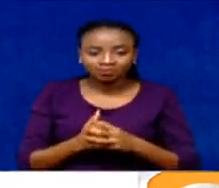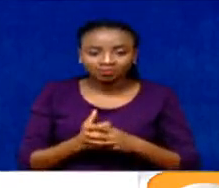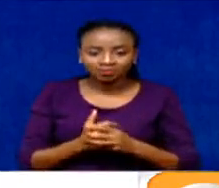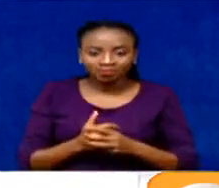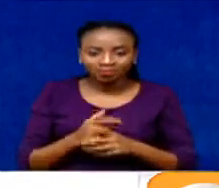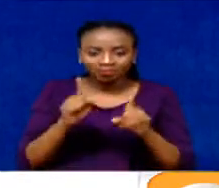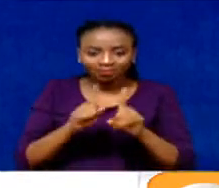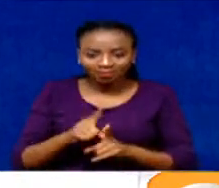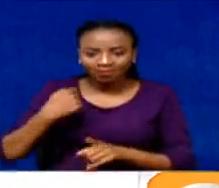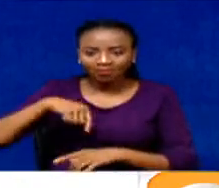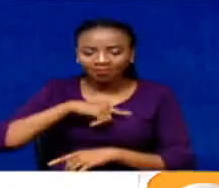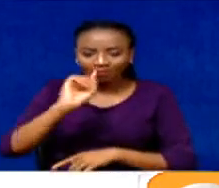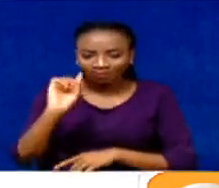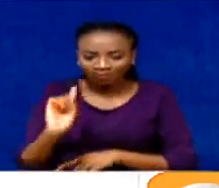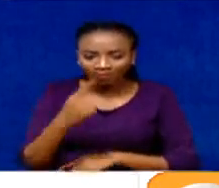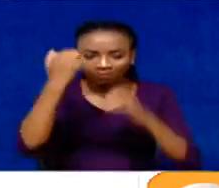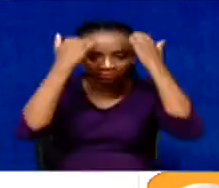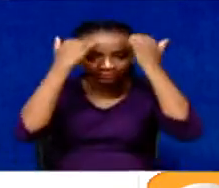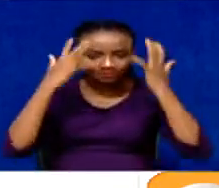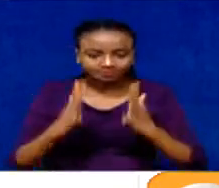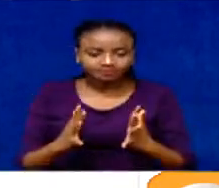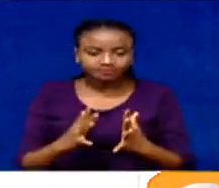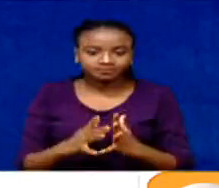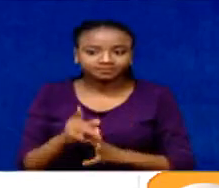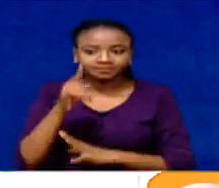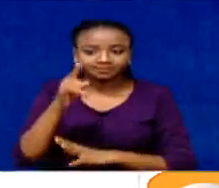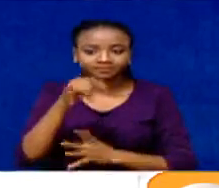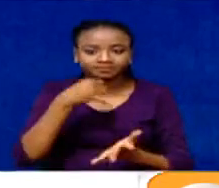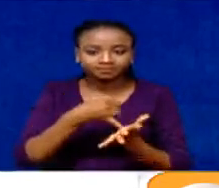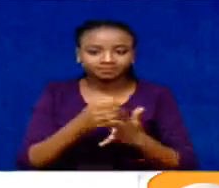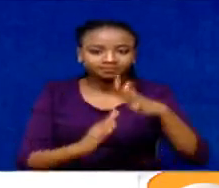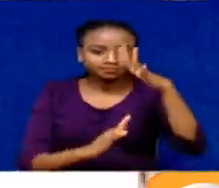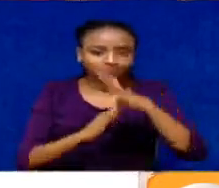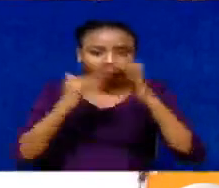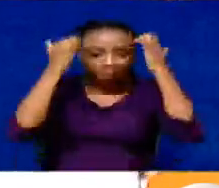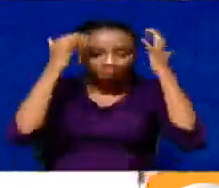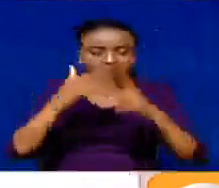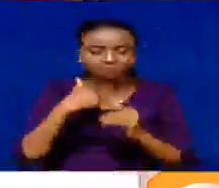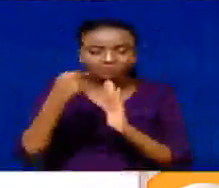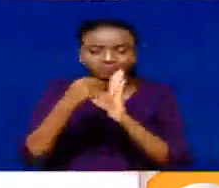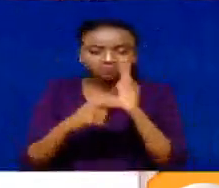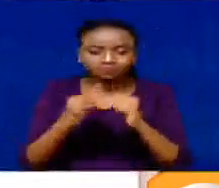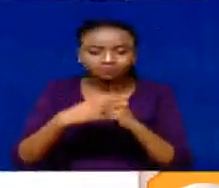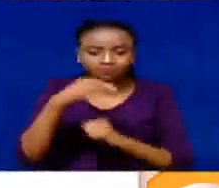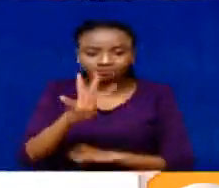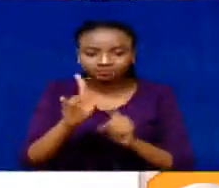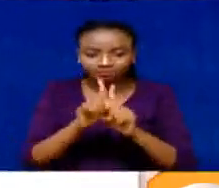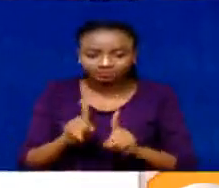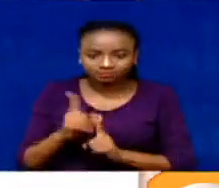our first student Arweya being the top student with 84 points. Our mean